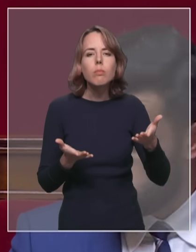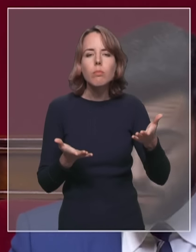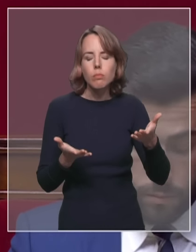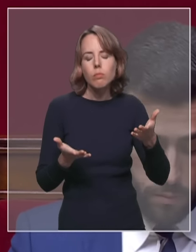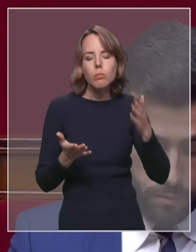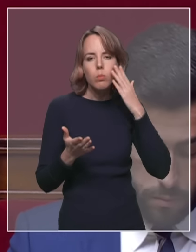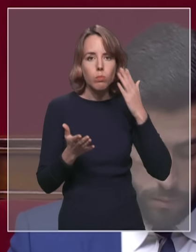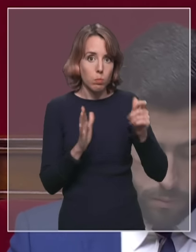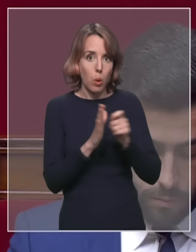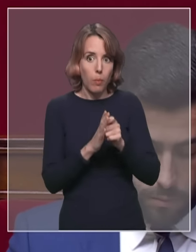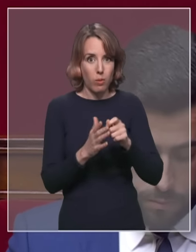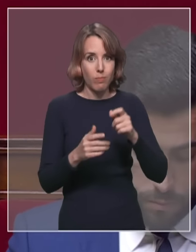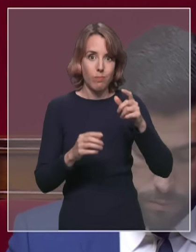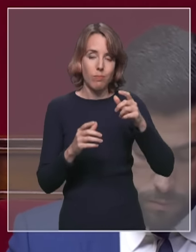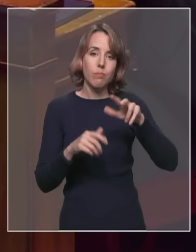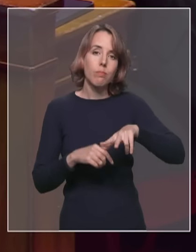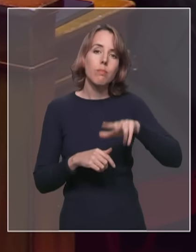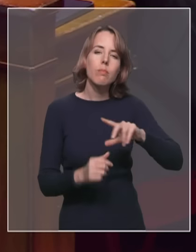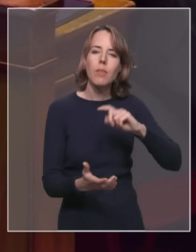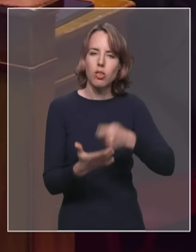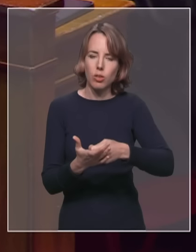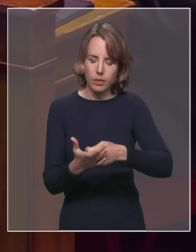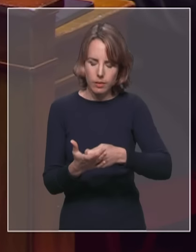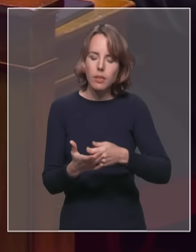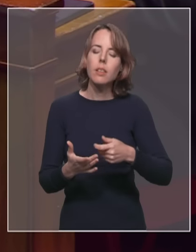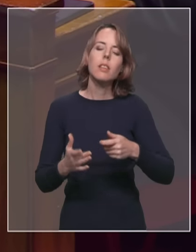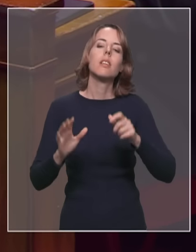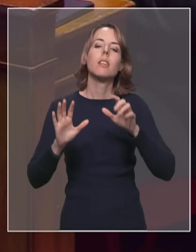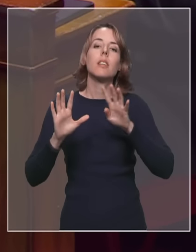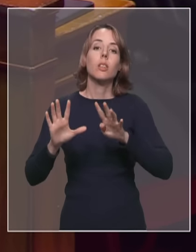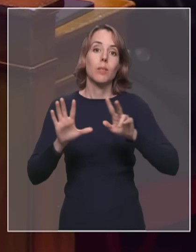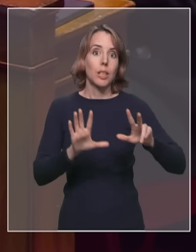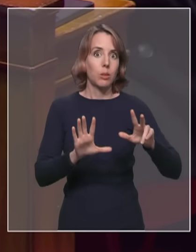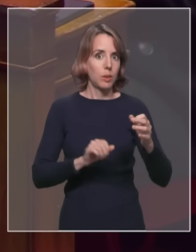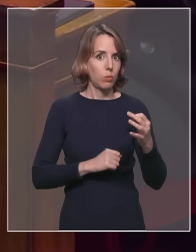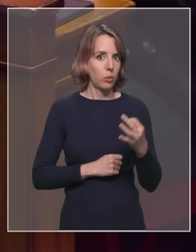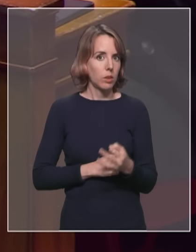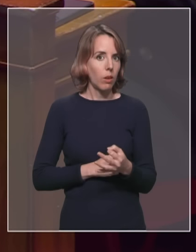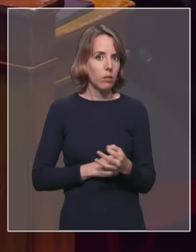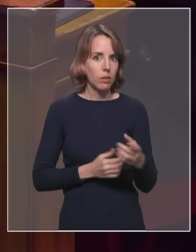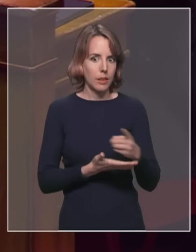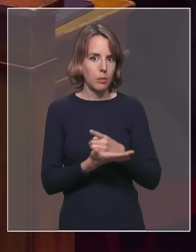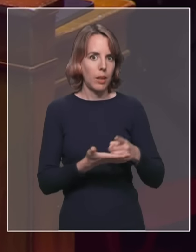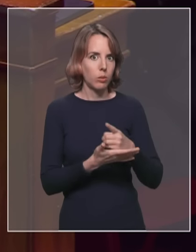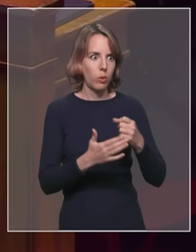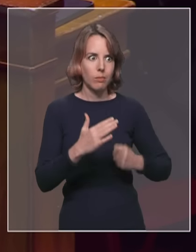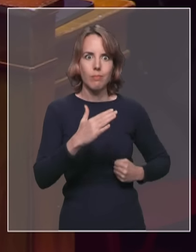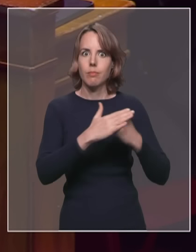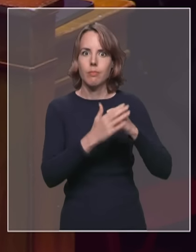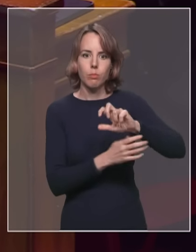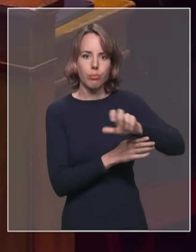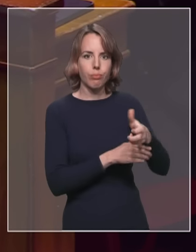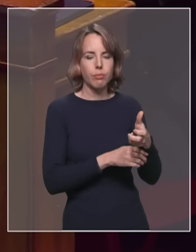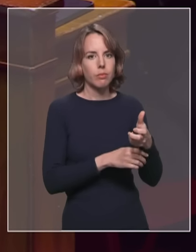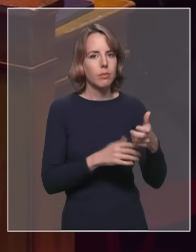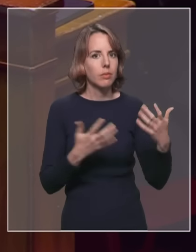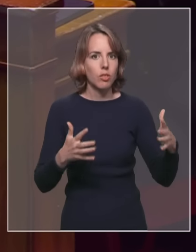un bien et aujourd'hui, 98% des départements sont au maximum, c'est-à-dire un